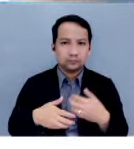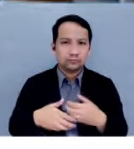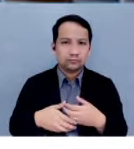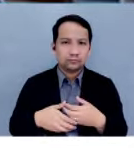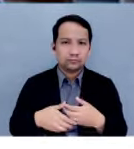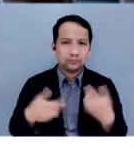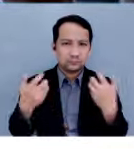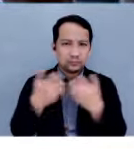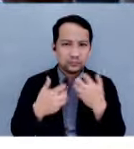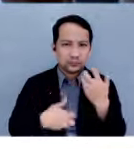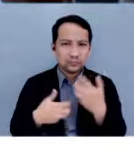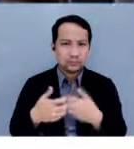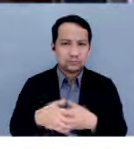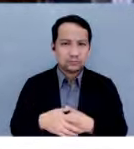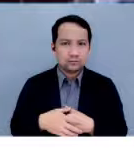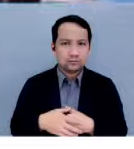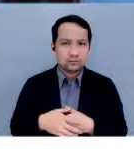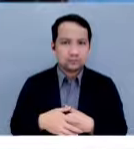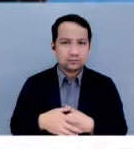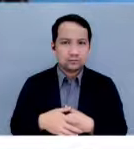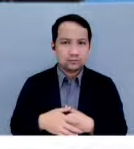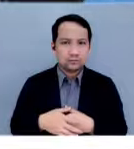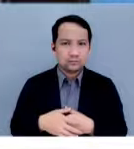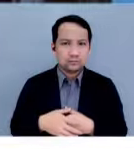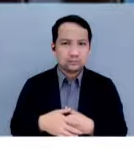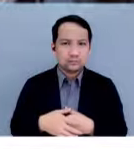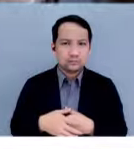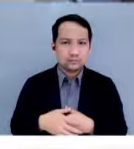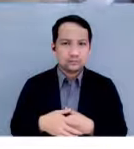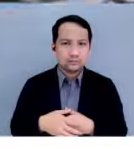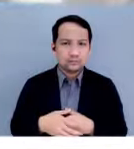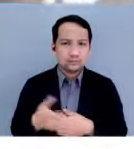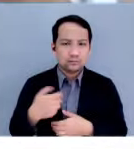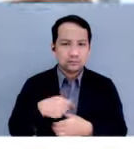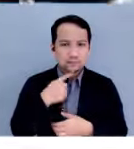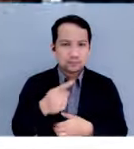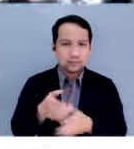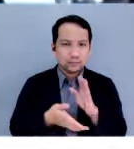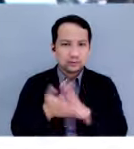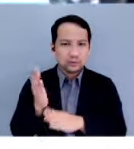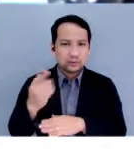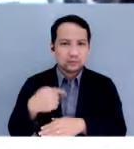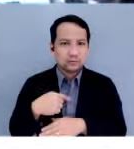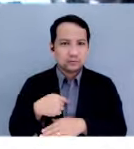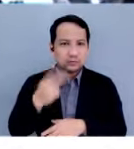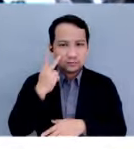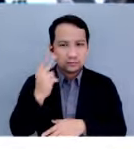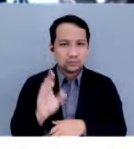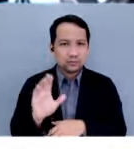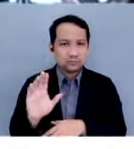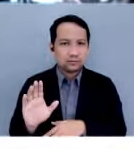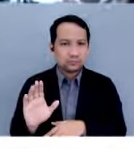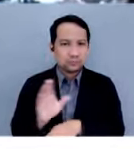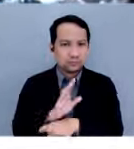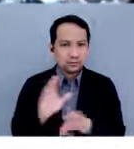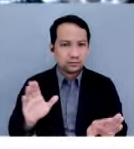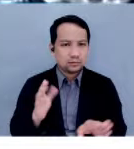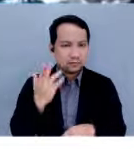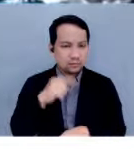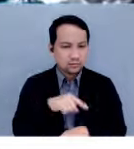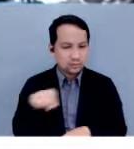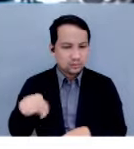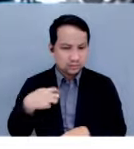pagtutugma-tugma. Mr. Chair, alis na lang ako rito. Hindi ko matiis. Nakikita ko na parang itong mga pulis